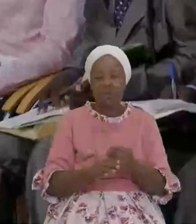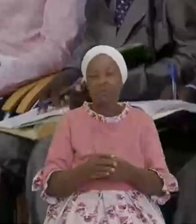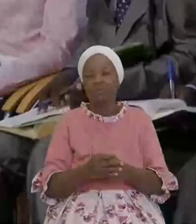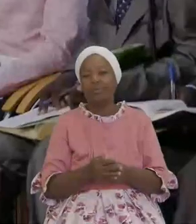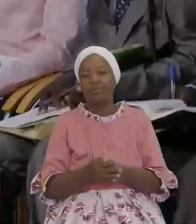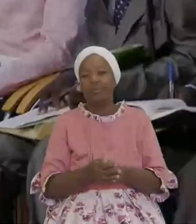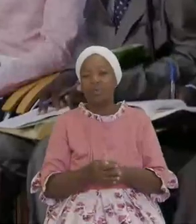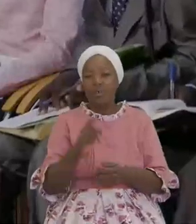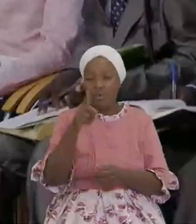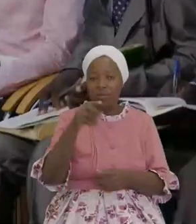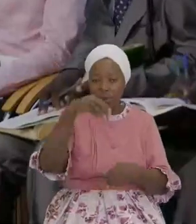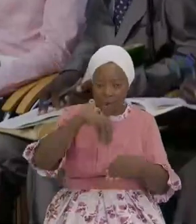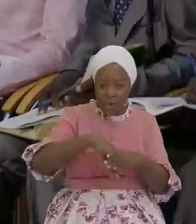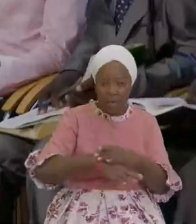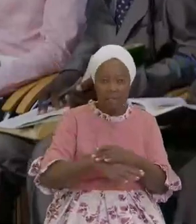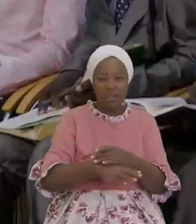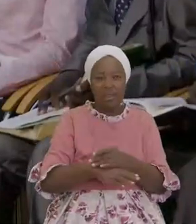tu vas entrer.